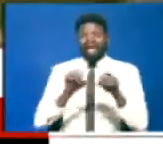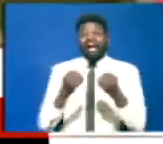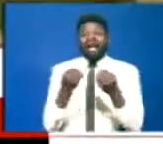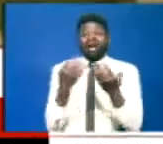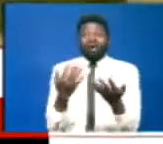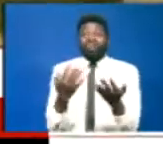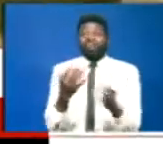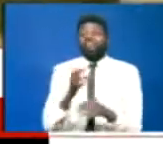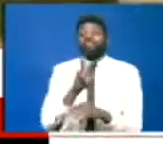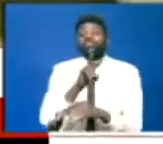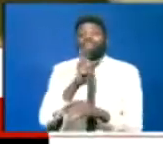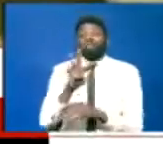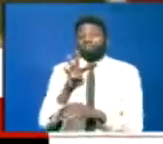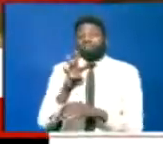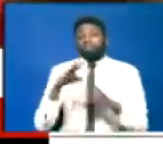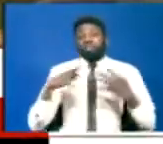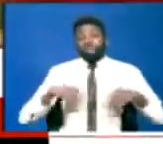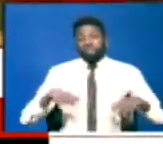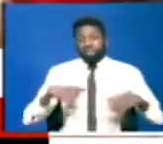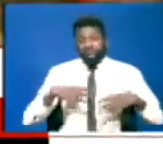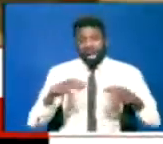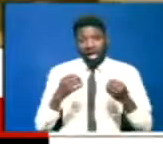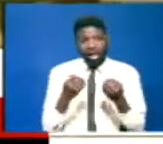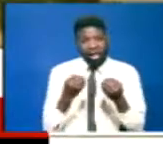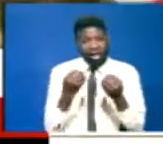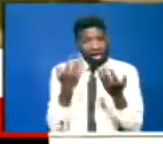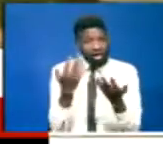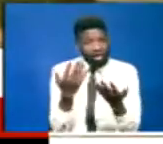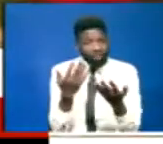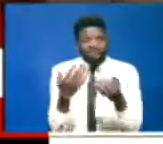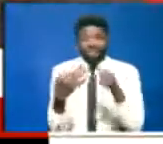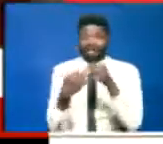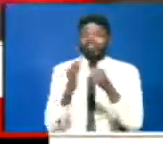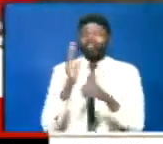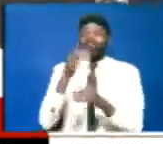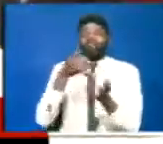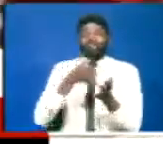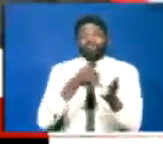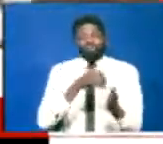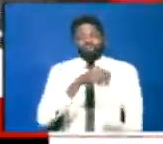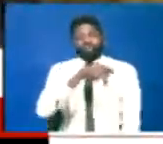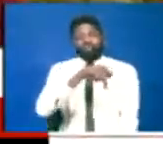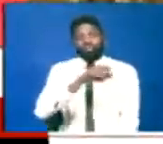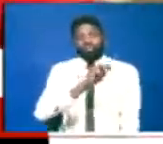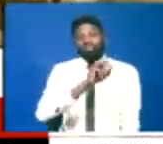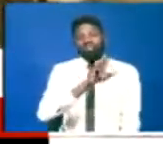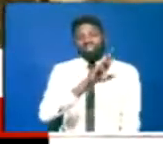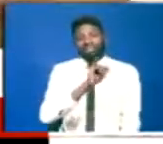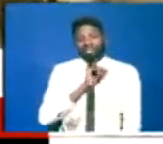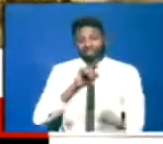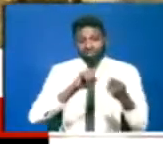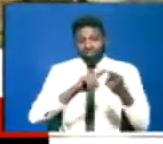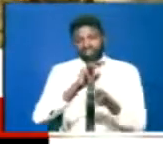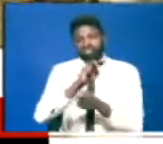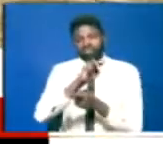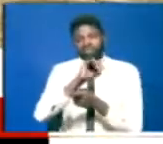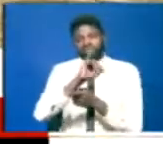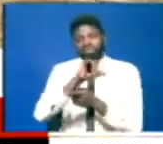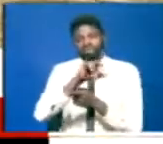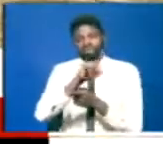24. Wachezaji wanane wanatarajiwa kushiriki katika mashindano ya Pums, akiwemo Milka Akinyi aliyeshiriki michezo ya Olimpiki